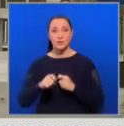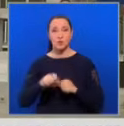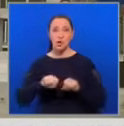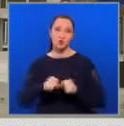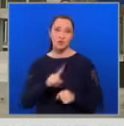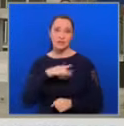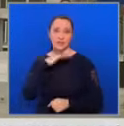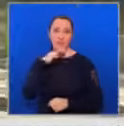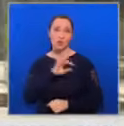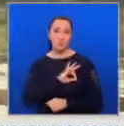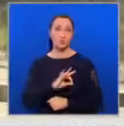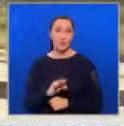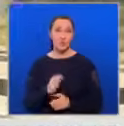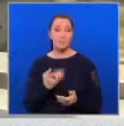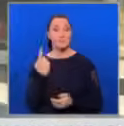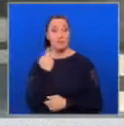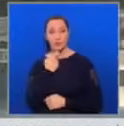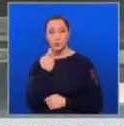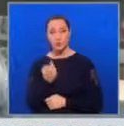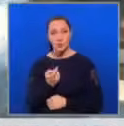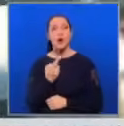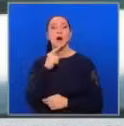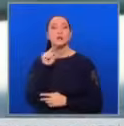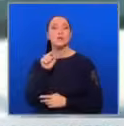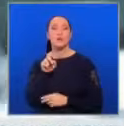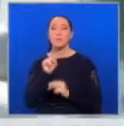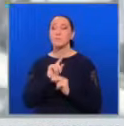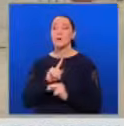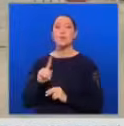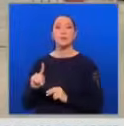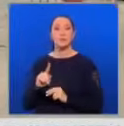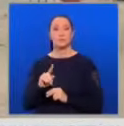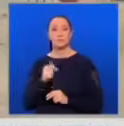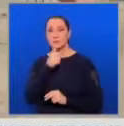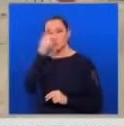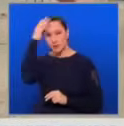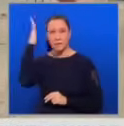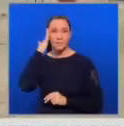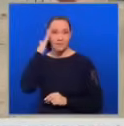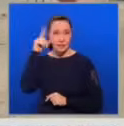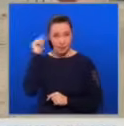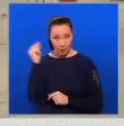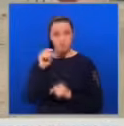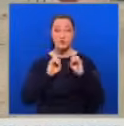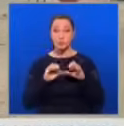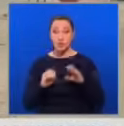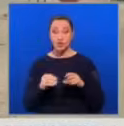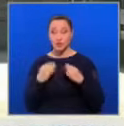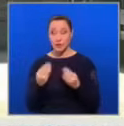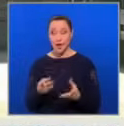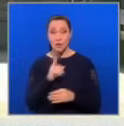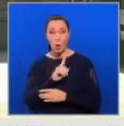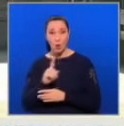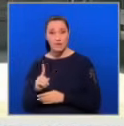не са стигнали до получателите си през миналата година затова допреди през уикенда премиерът николай денков и съобщи че са дадени